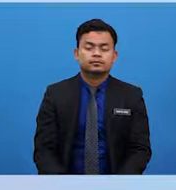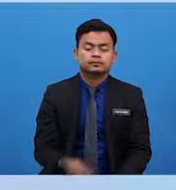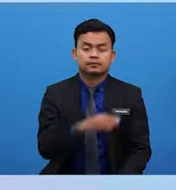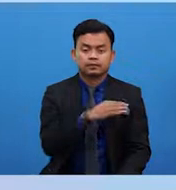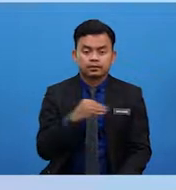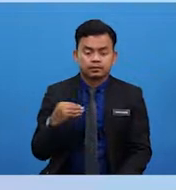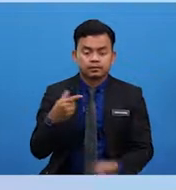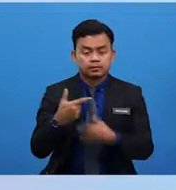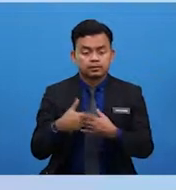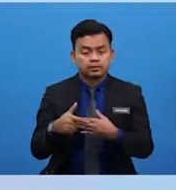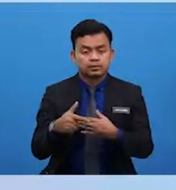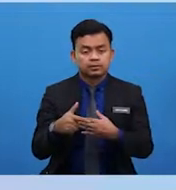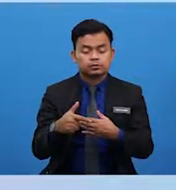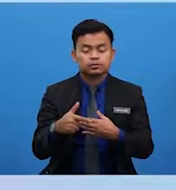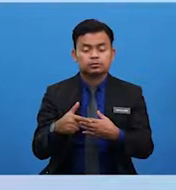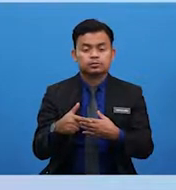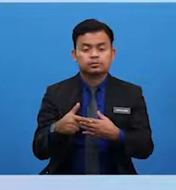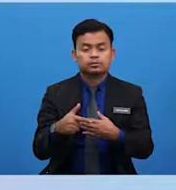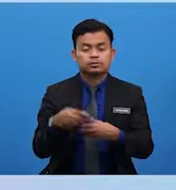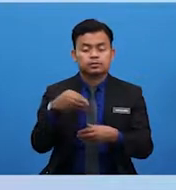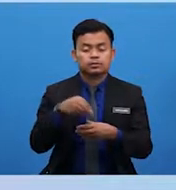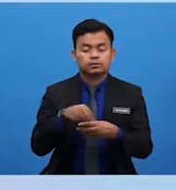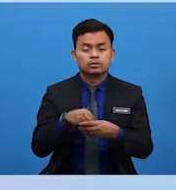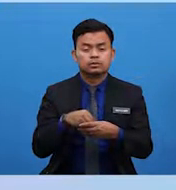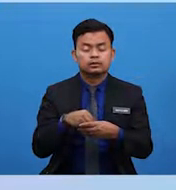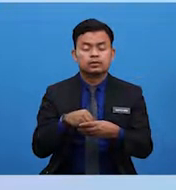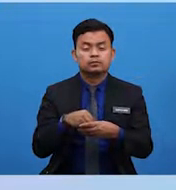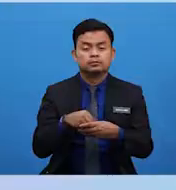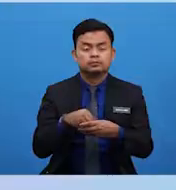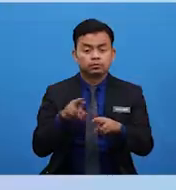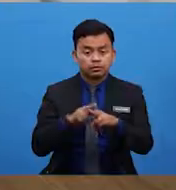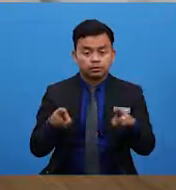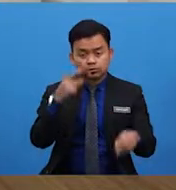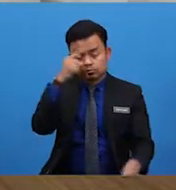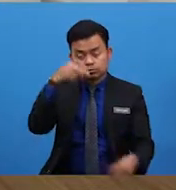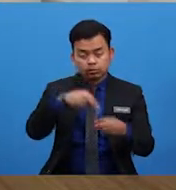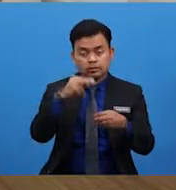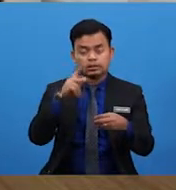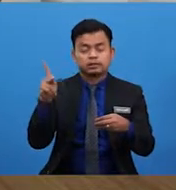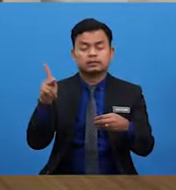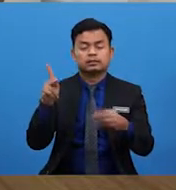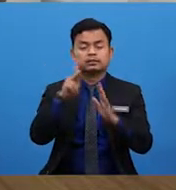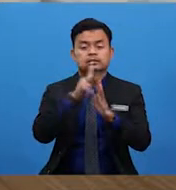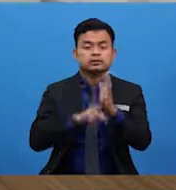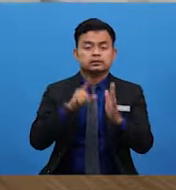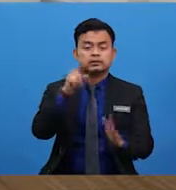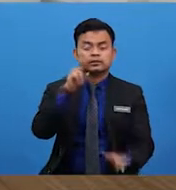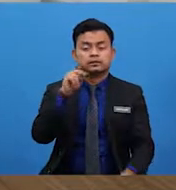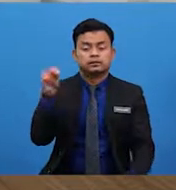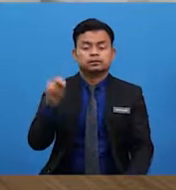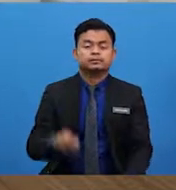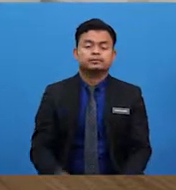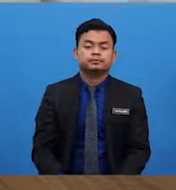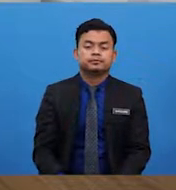diaplikasikan didalam ruang untuk menghasilkan sebuah 21 entute di mungkin Cikgu boleh Jelaskan